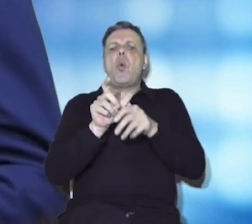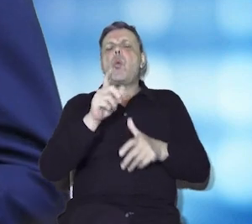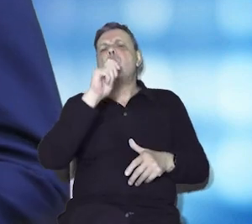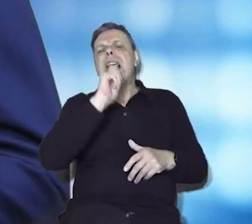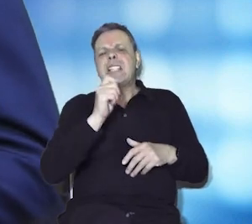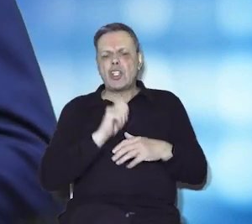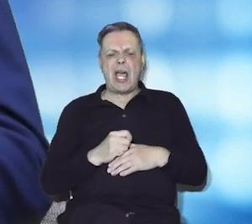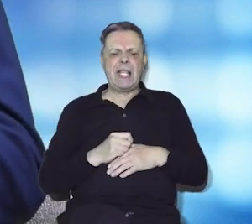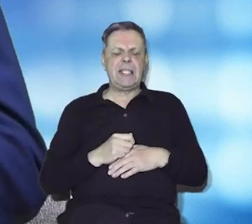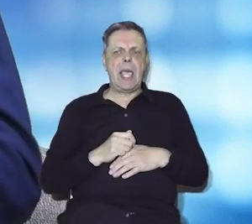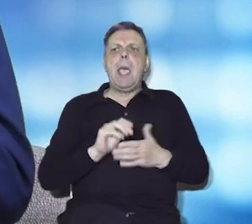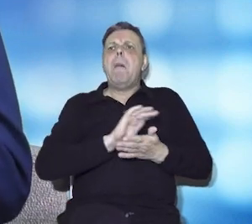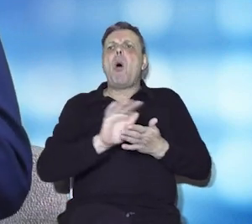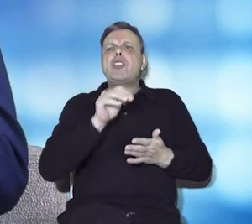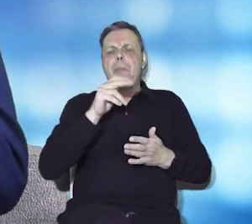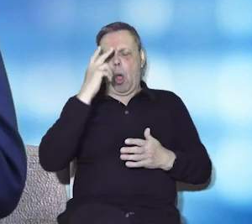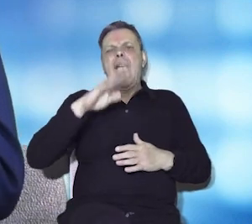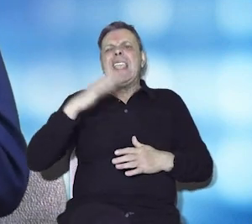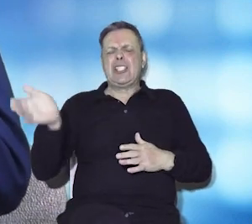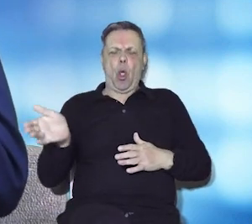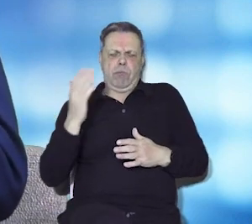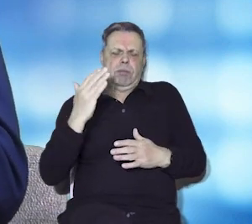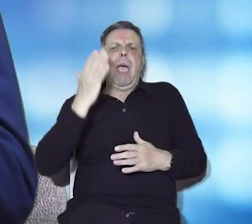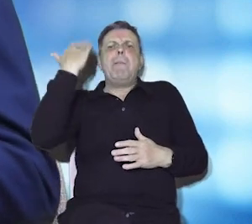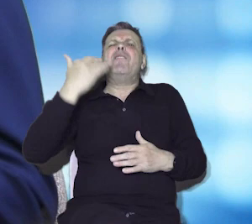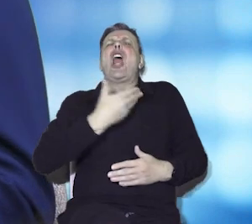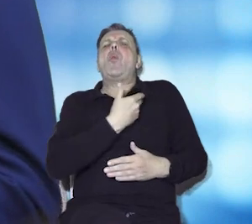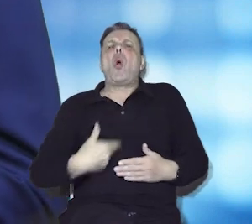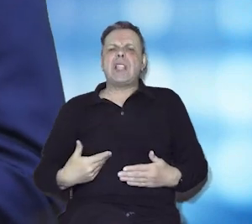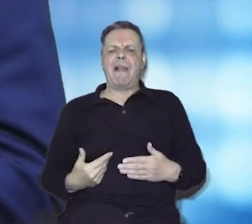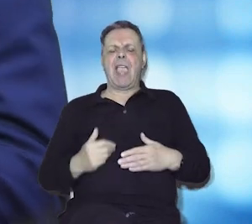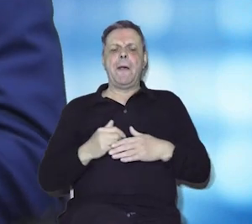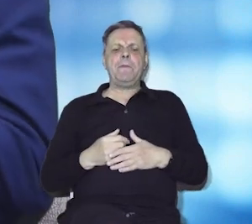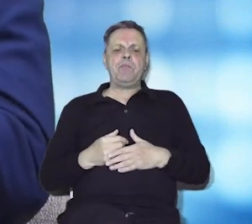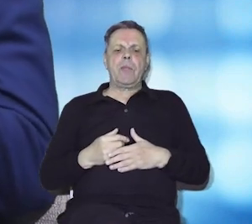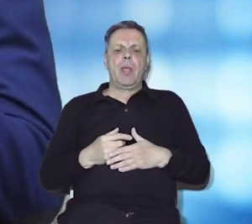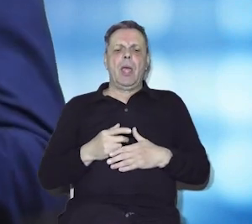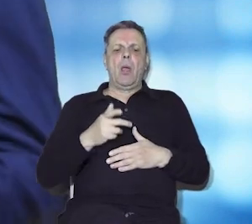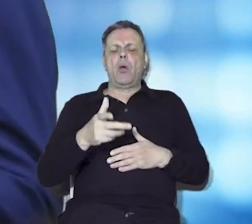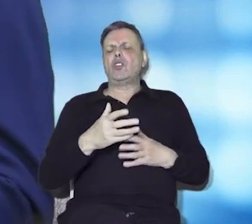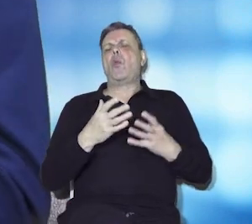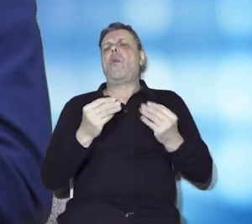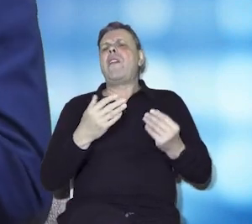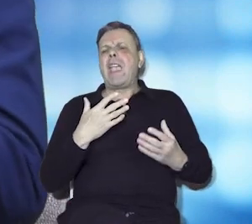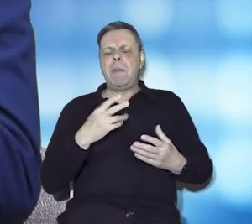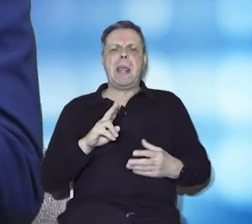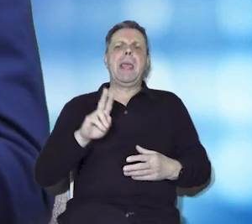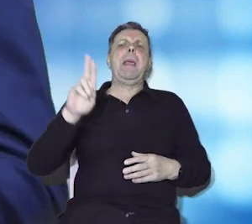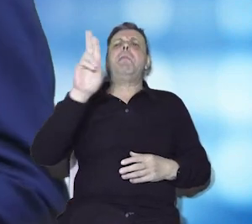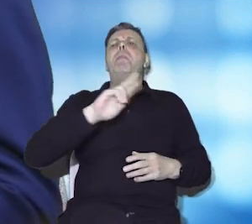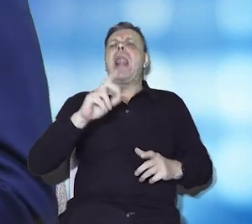nekakvi istočni krajevi bivše Jugoslavije, negdje prema istoku, onda su oni krasni, plavi